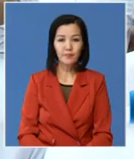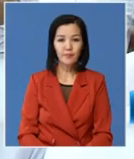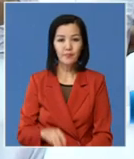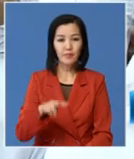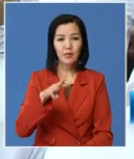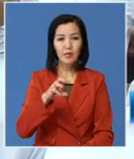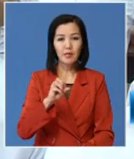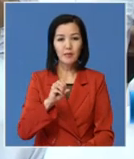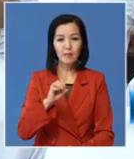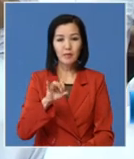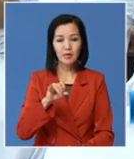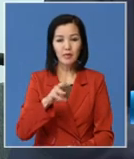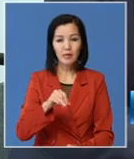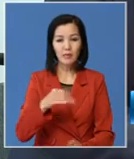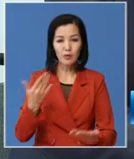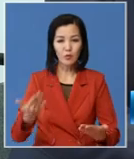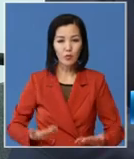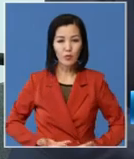атанғандардың ел үшін